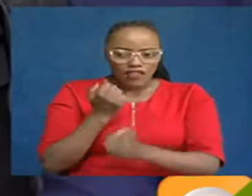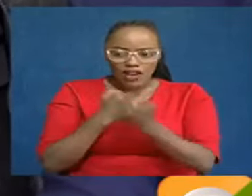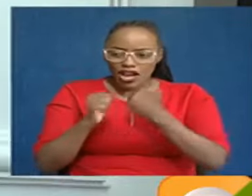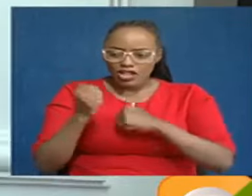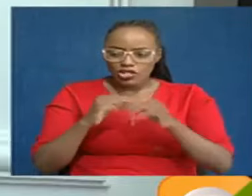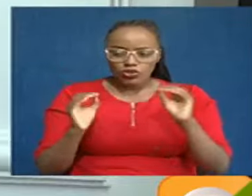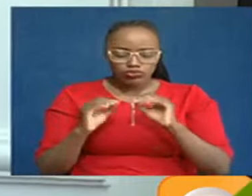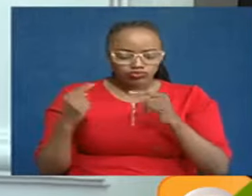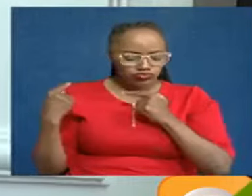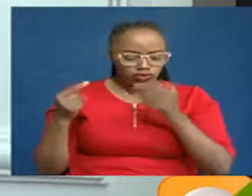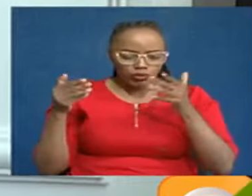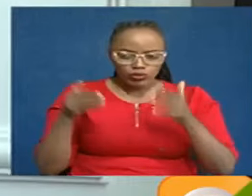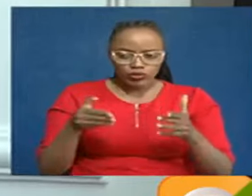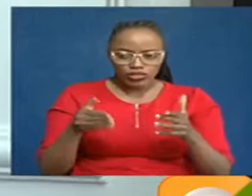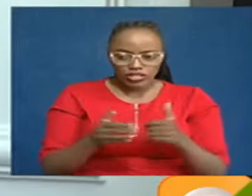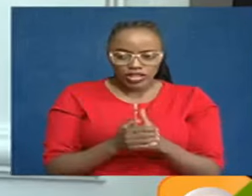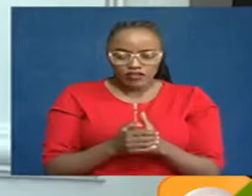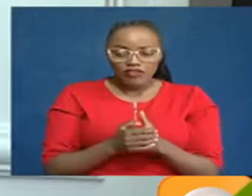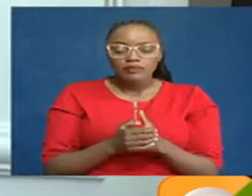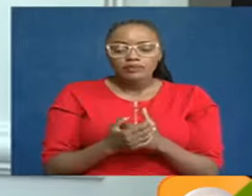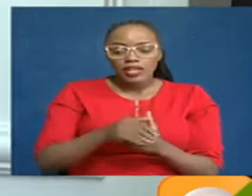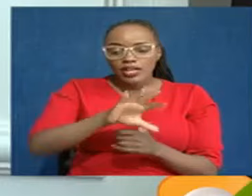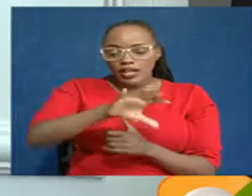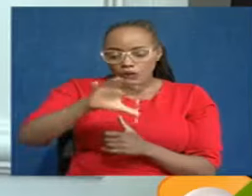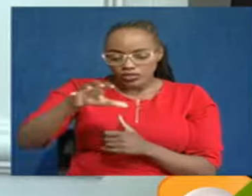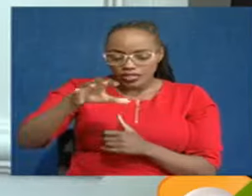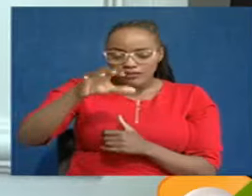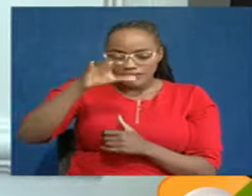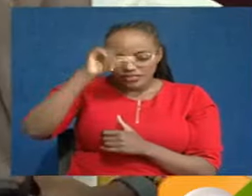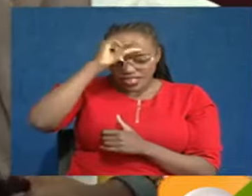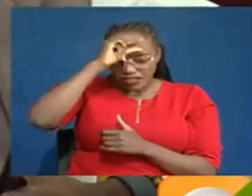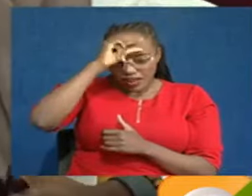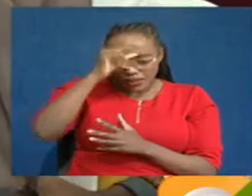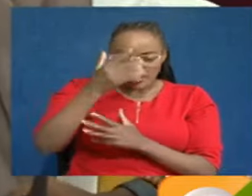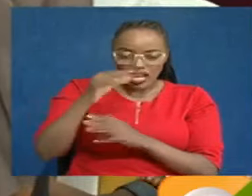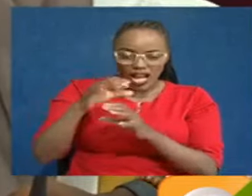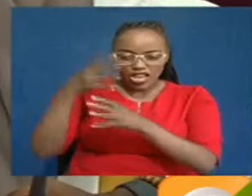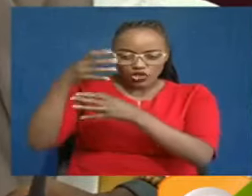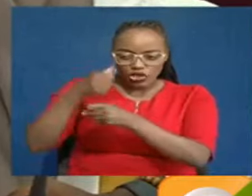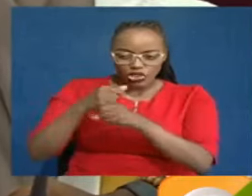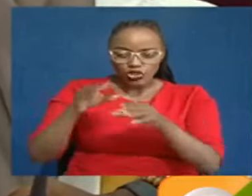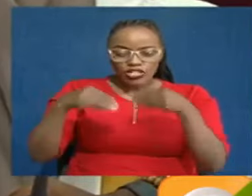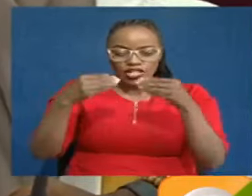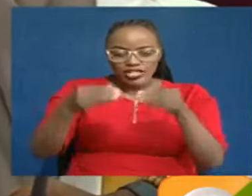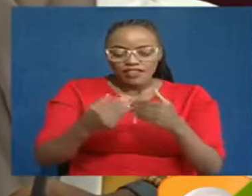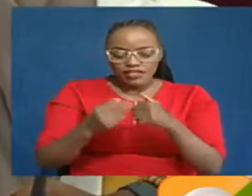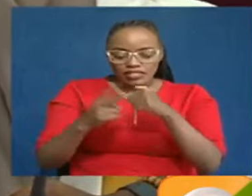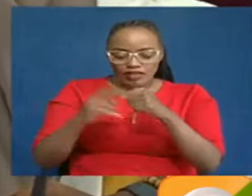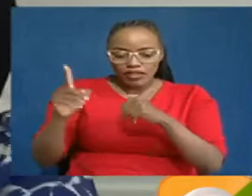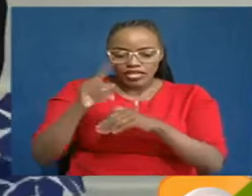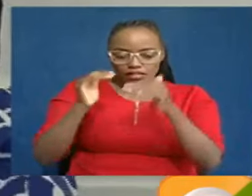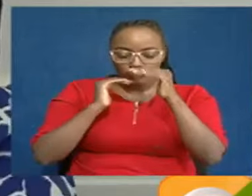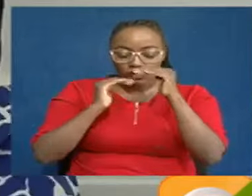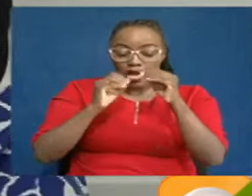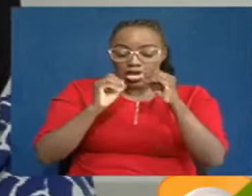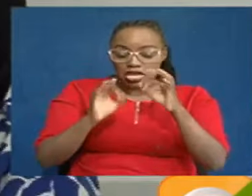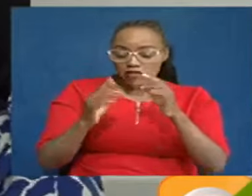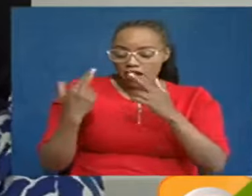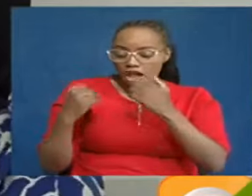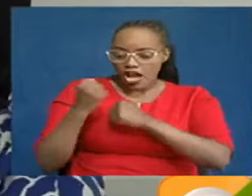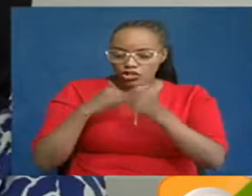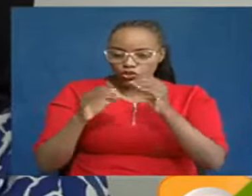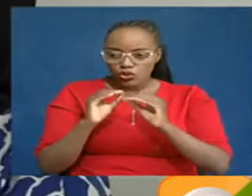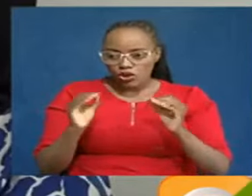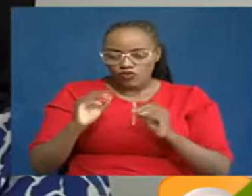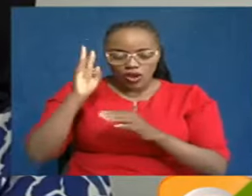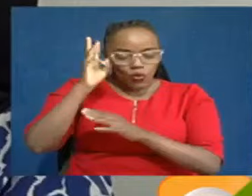to date. Jukwaa la mabunge ya kaunti likitoa makataa ya siku saba kwa serikali kuwajibika la sivyo